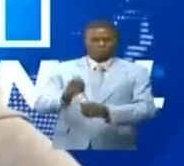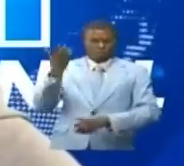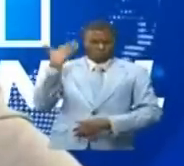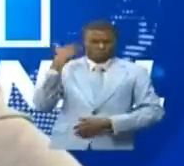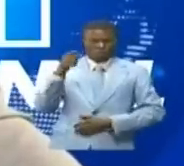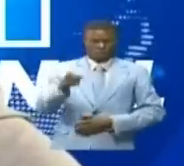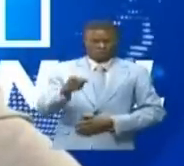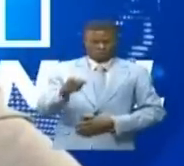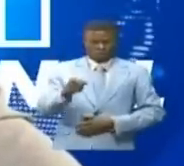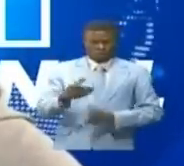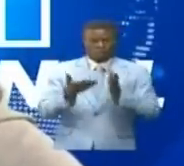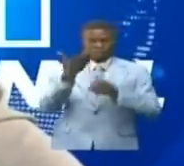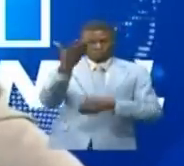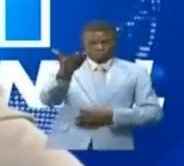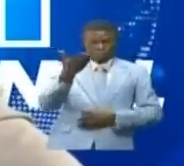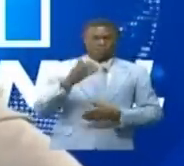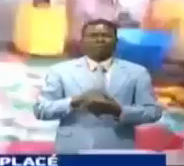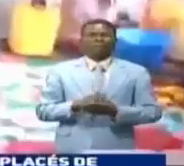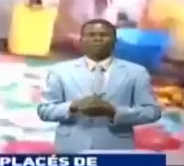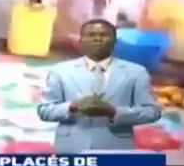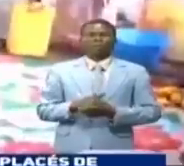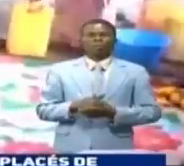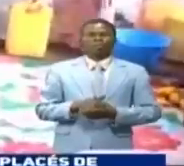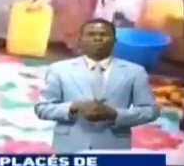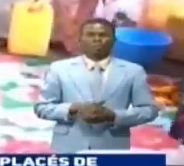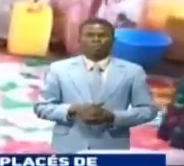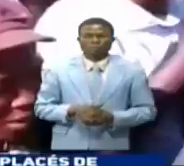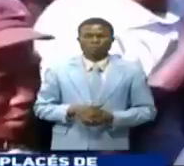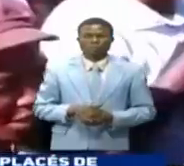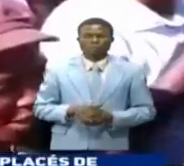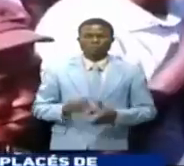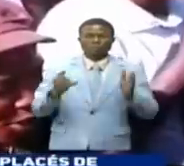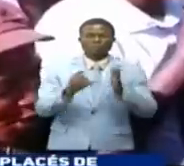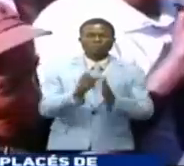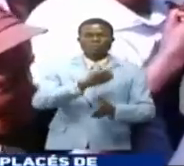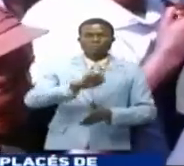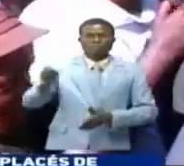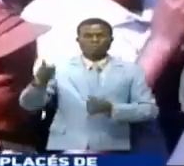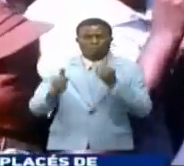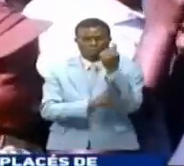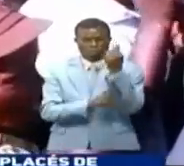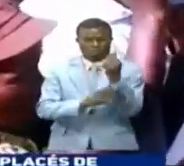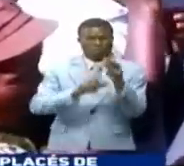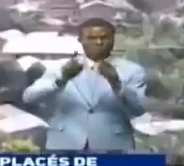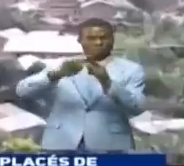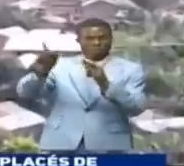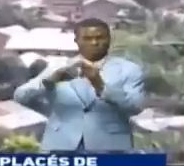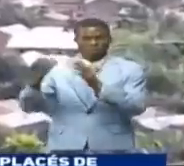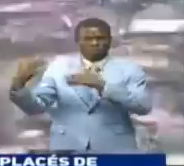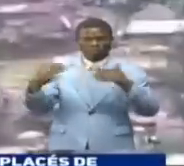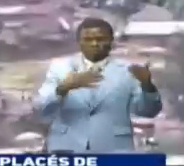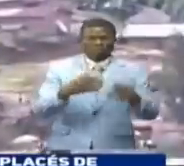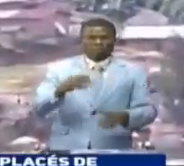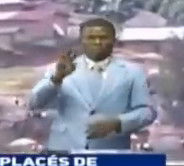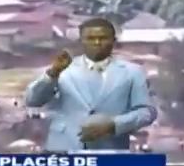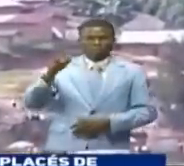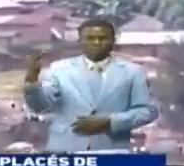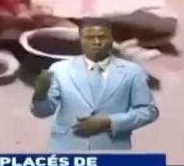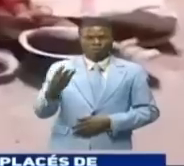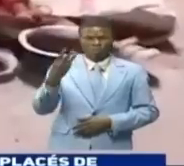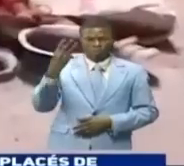Kanyabayonga. Regardez ce reportage. Plus de 6000 ménages de déplacés qui ont fui la guerre du M23 à